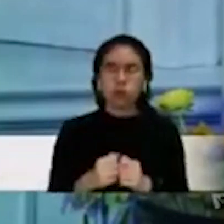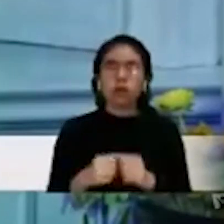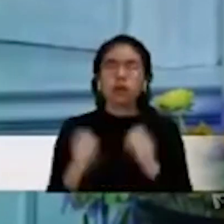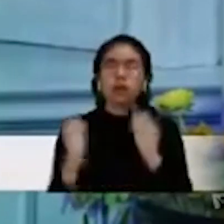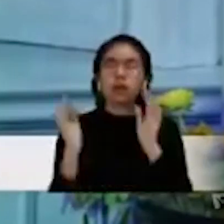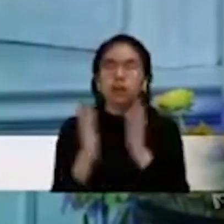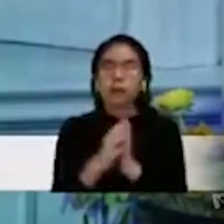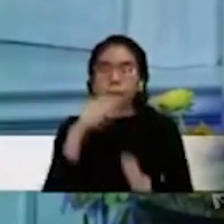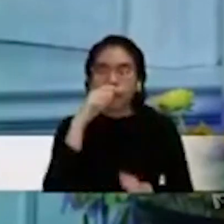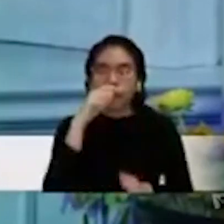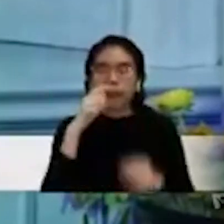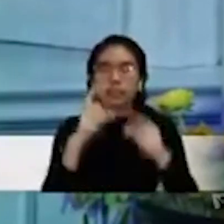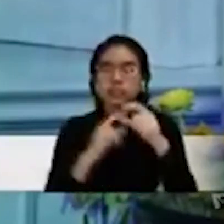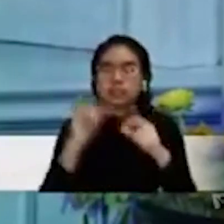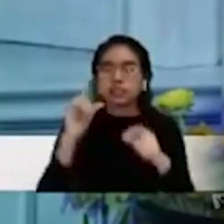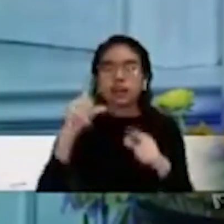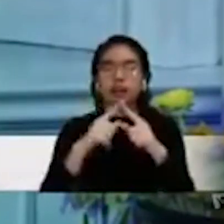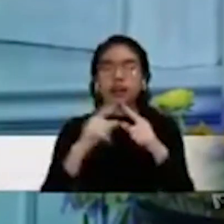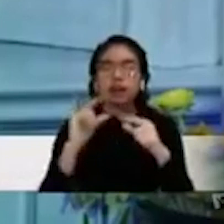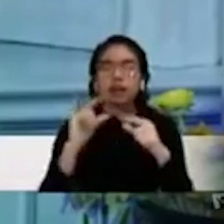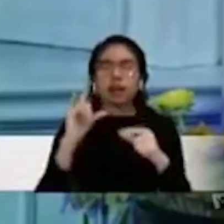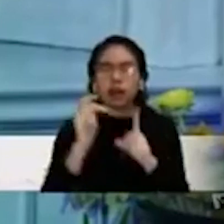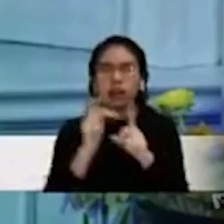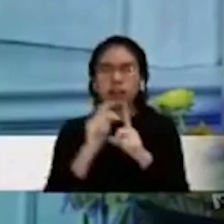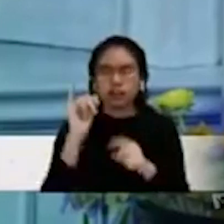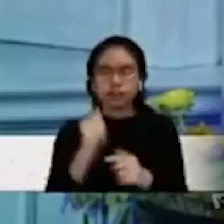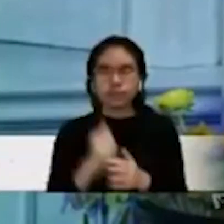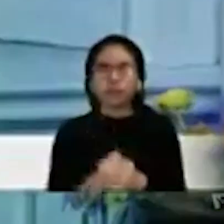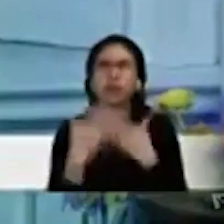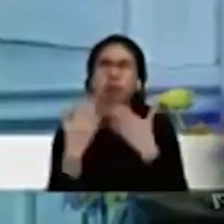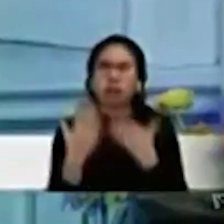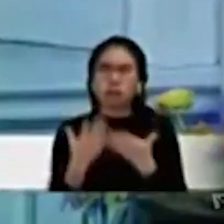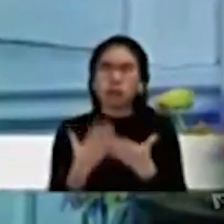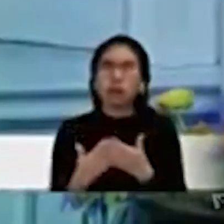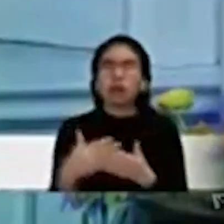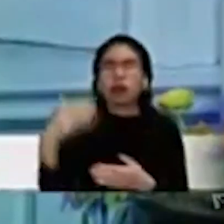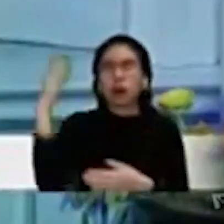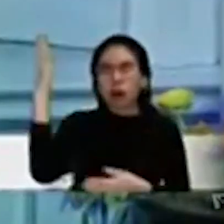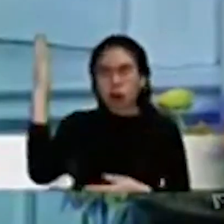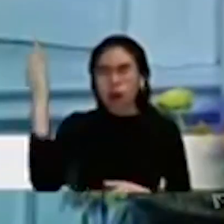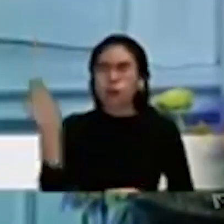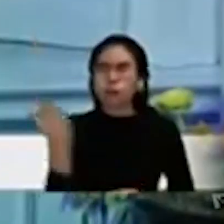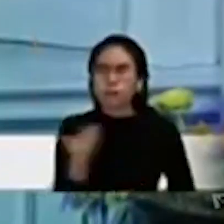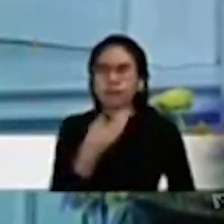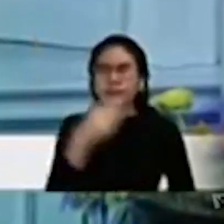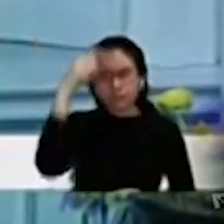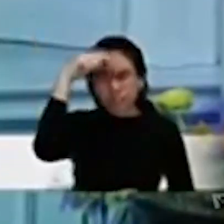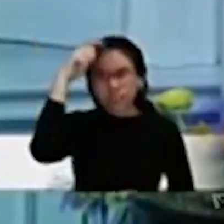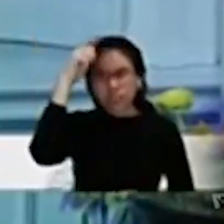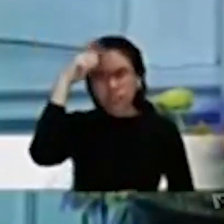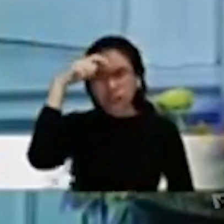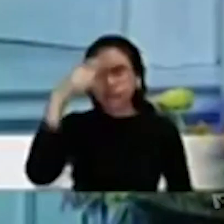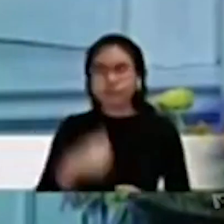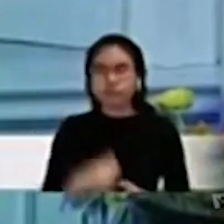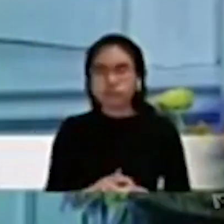kiranya kebijaksanaan, kearifan Engkau dapat karuniakan bagi mereka dalam mengayomi kami sebagai